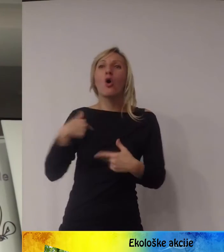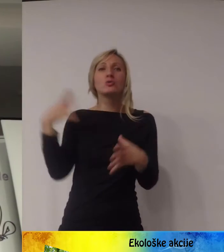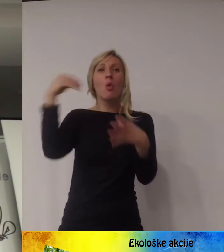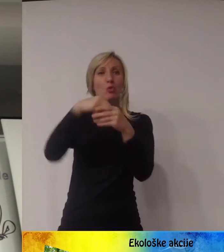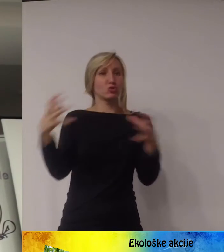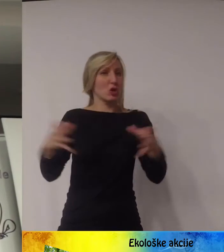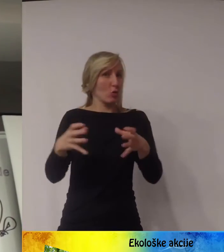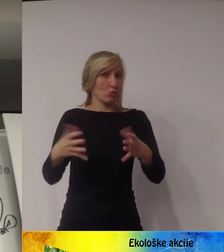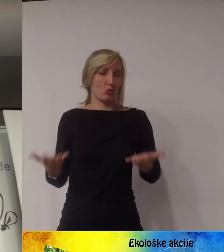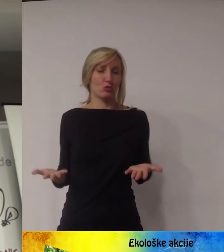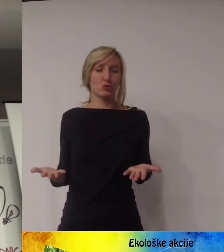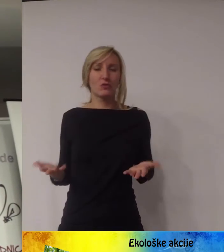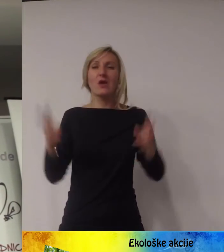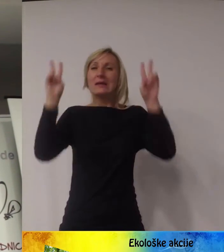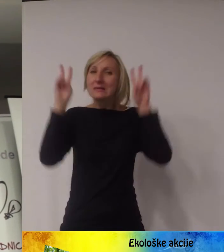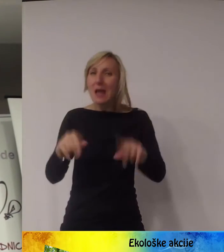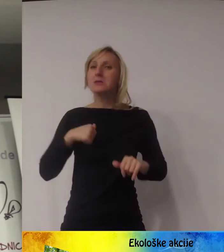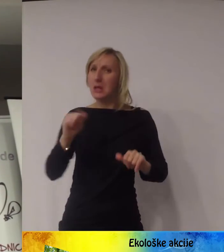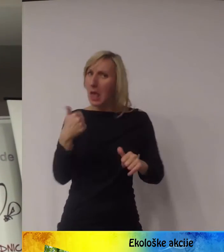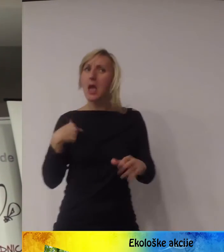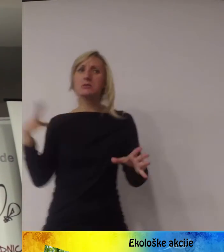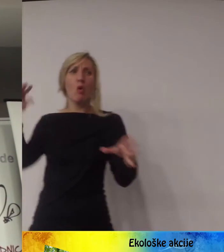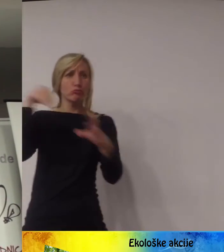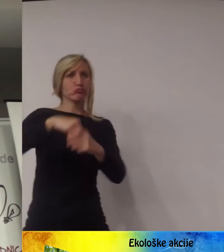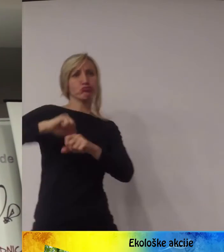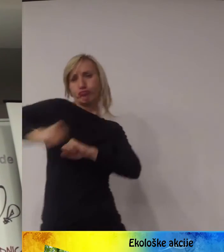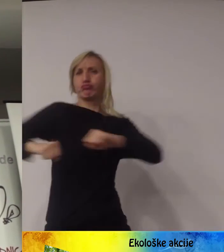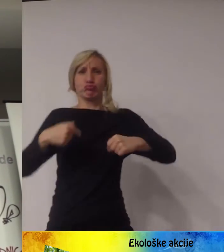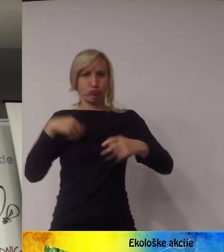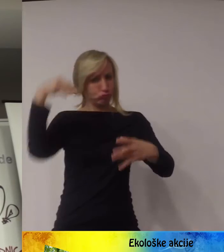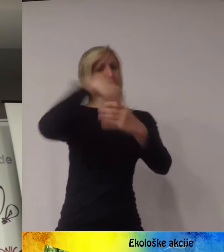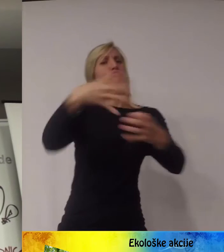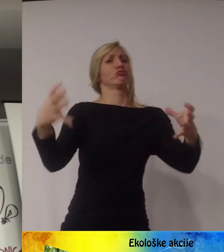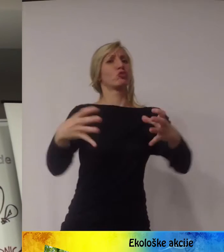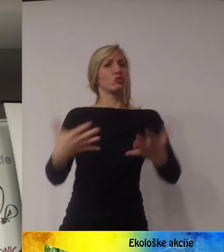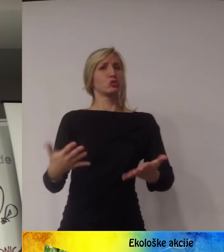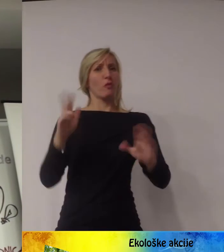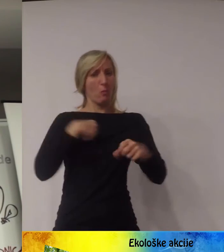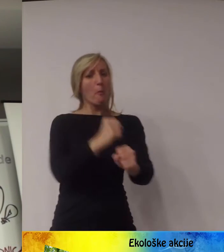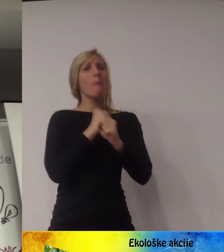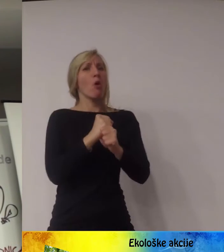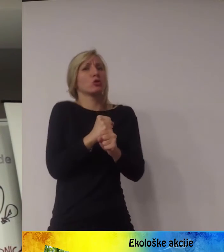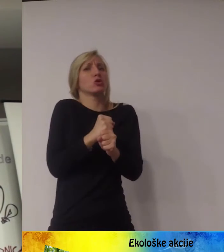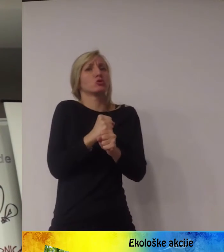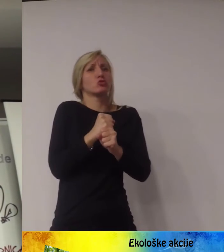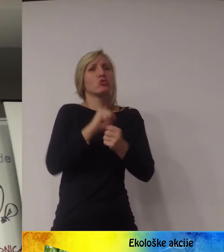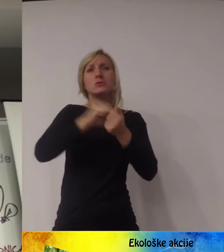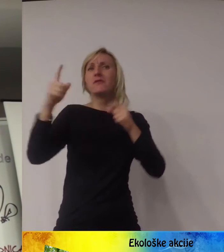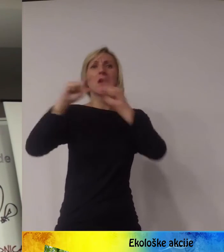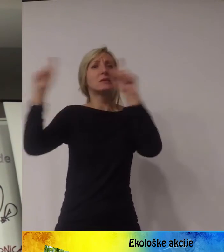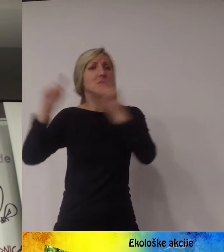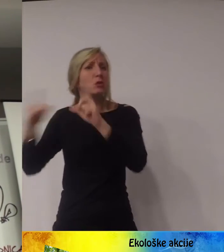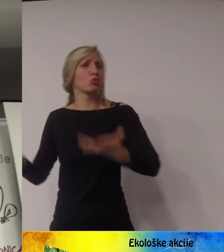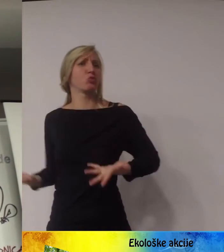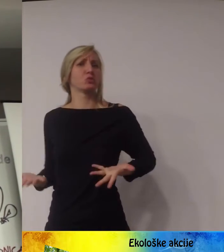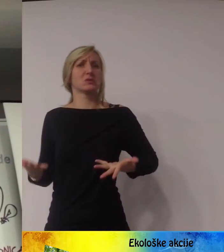u društvo, i zaista jesmo uključeni u društvo, imamo podršku svih društvenih institucija,